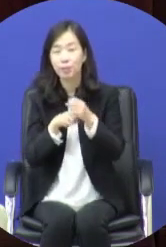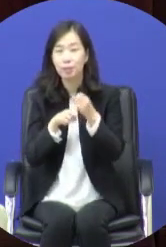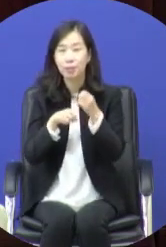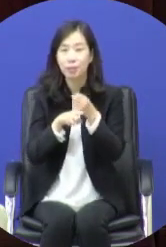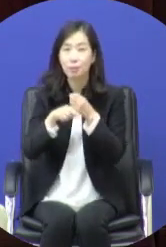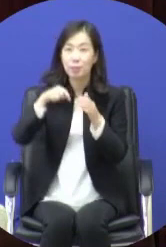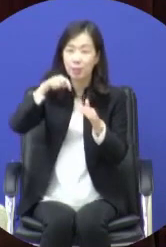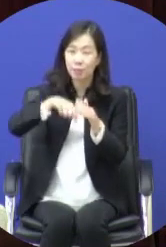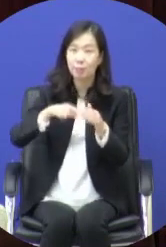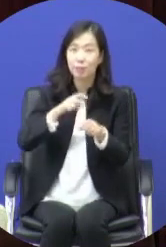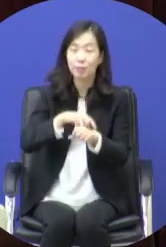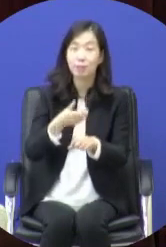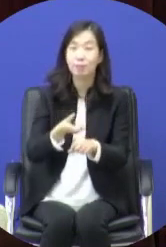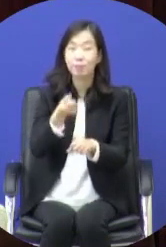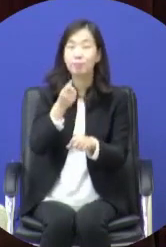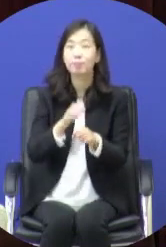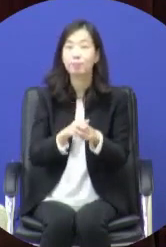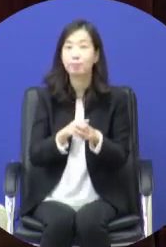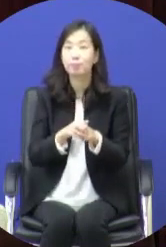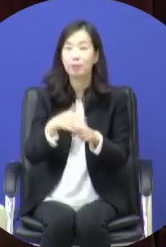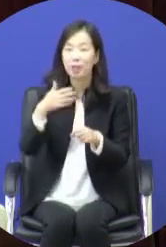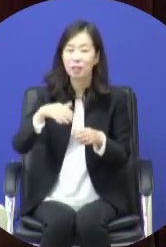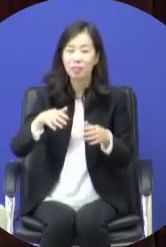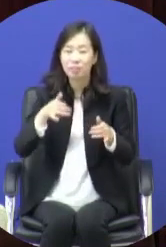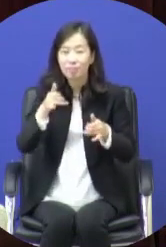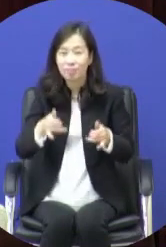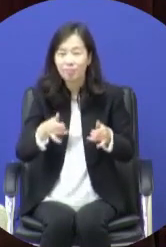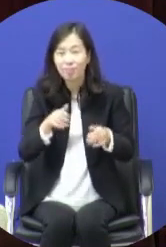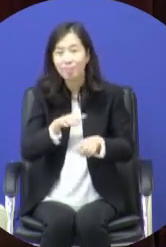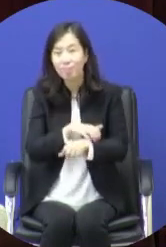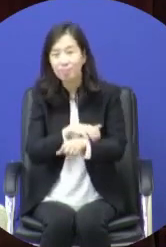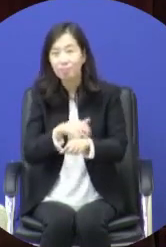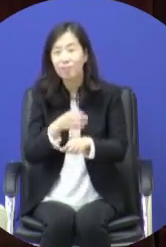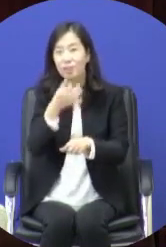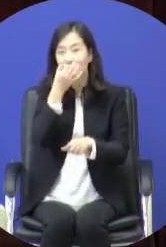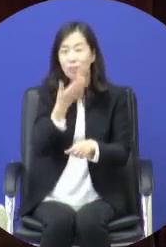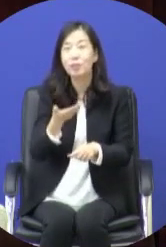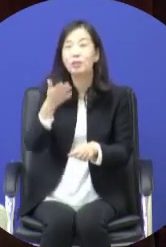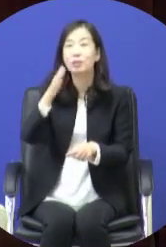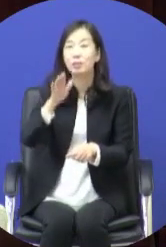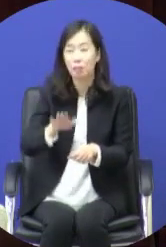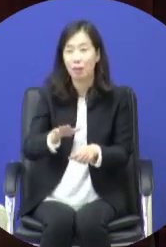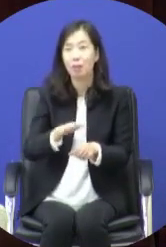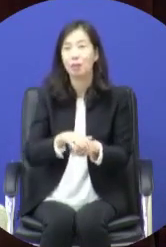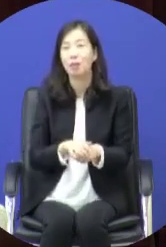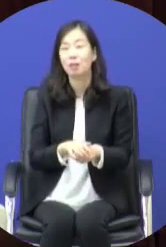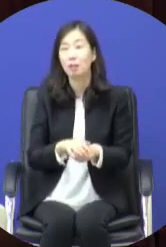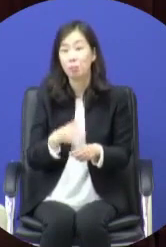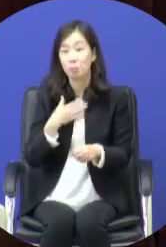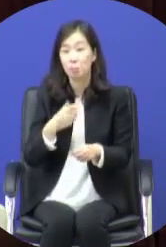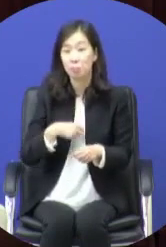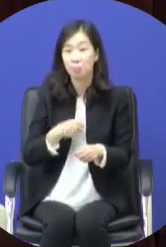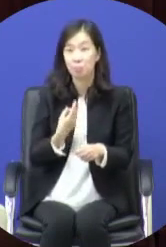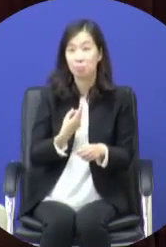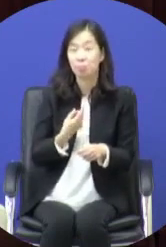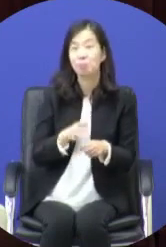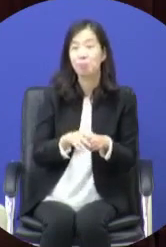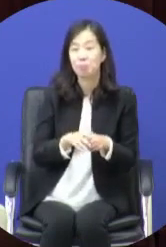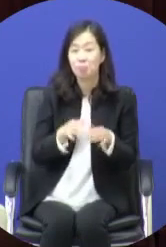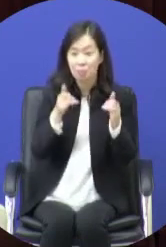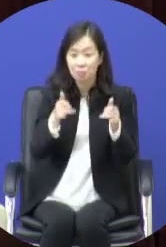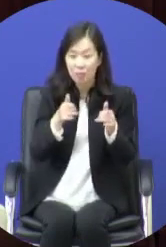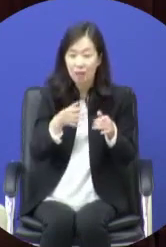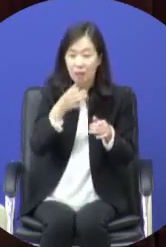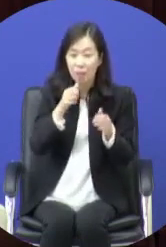시간이었네요. 아직은 서툰 목발 짚기 때문에 좀 힘들었지만, 자, 본인이 목발을 짚고